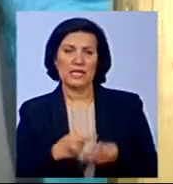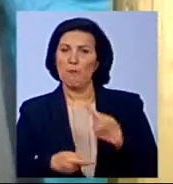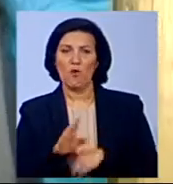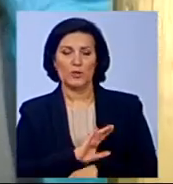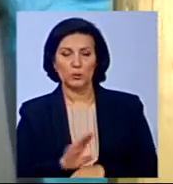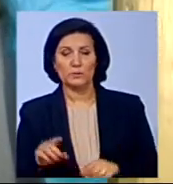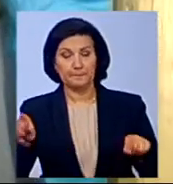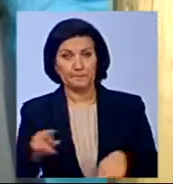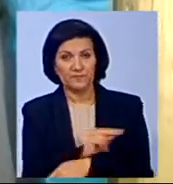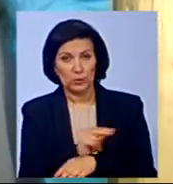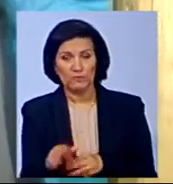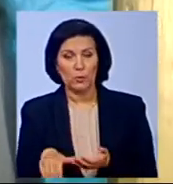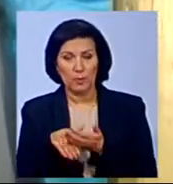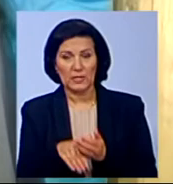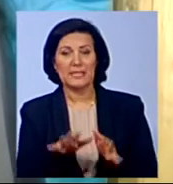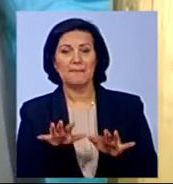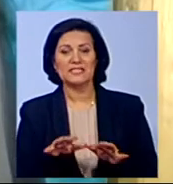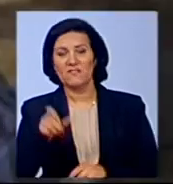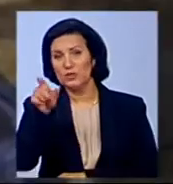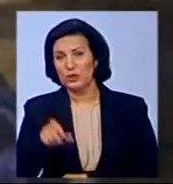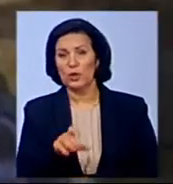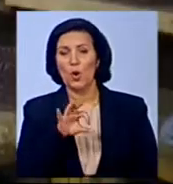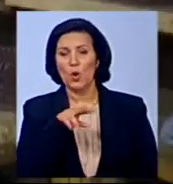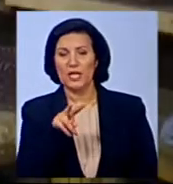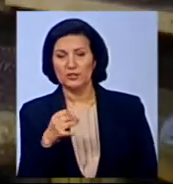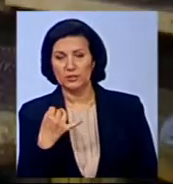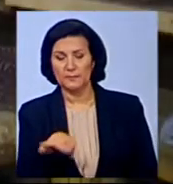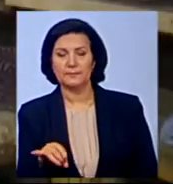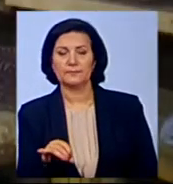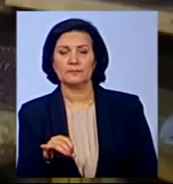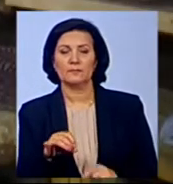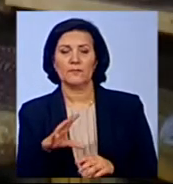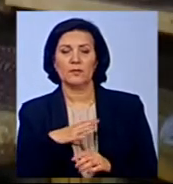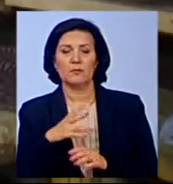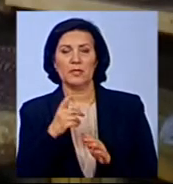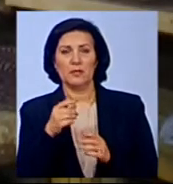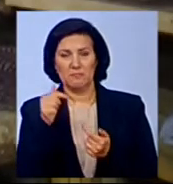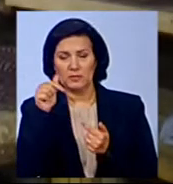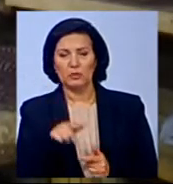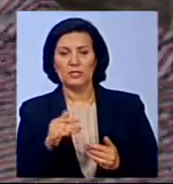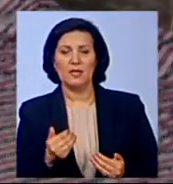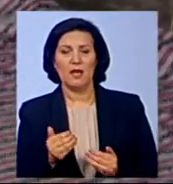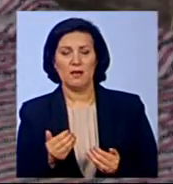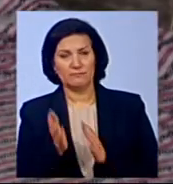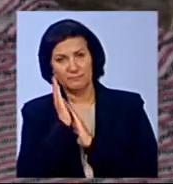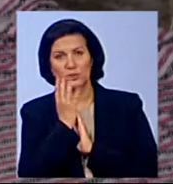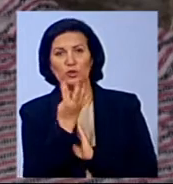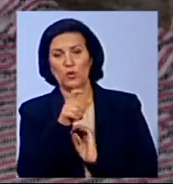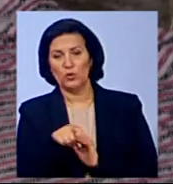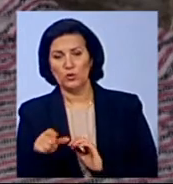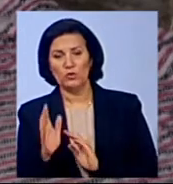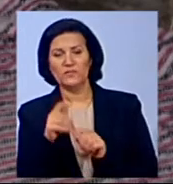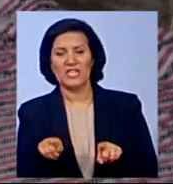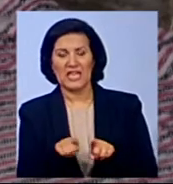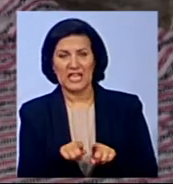повернулася. Відновлювати Криївку допомагав і місцевий житель Олег Шкіль. Ця Криївка була пристосована для зимівлі 4 людей. Ночували вони на